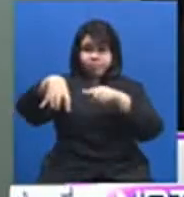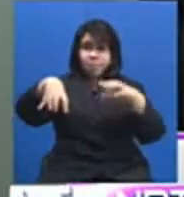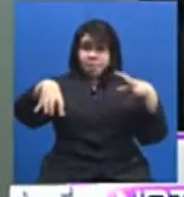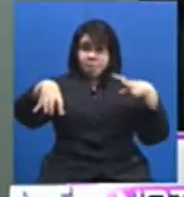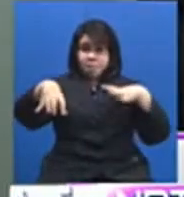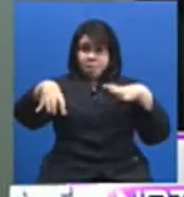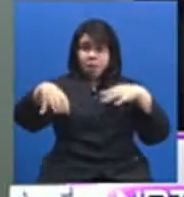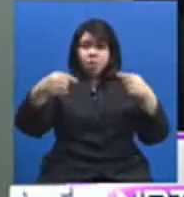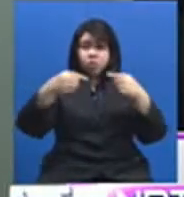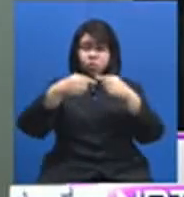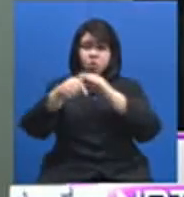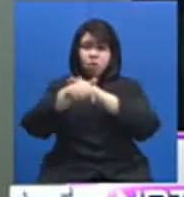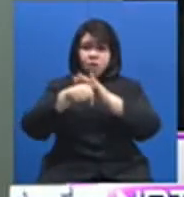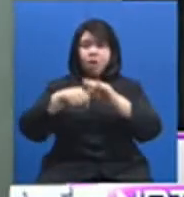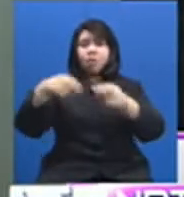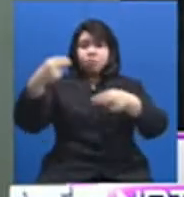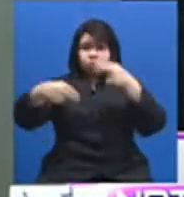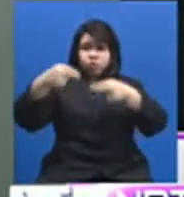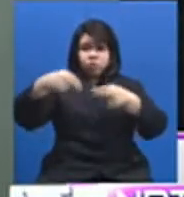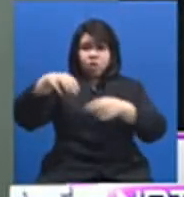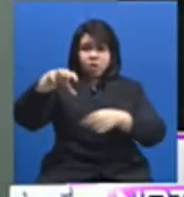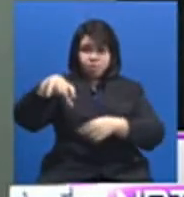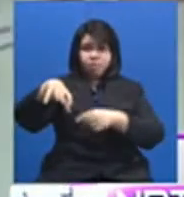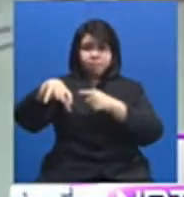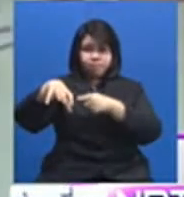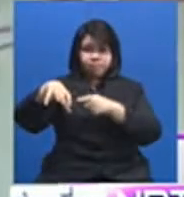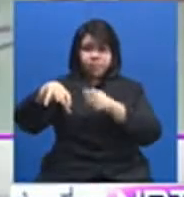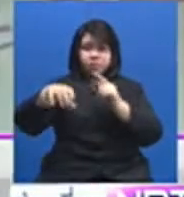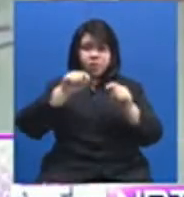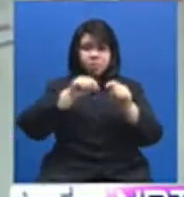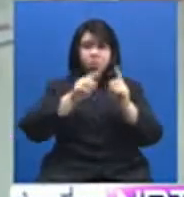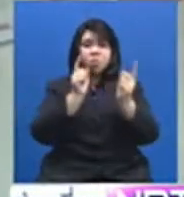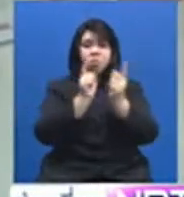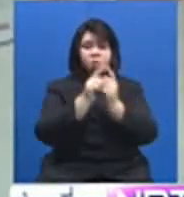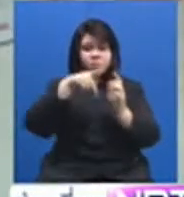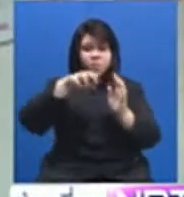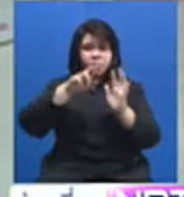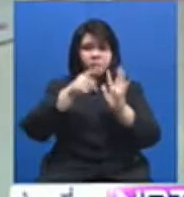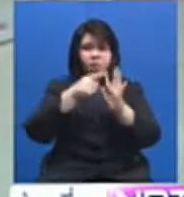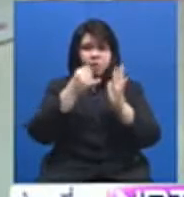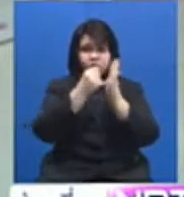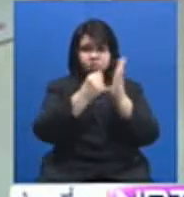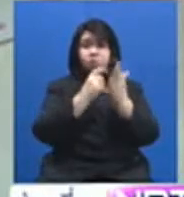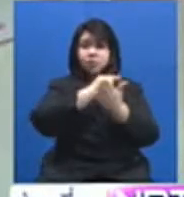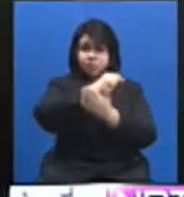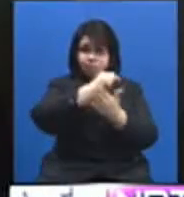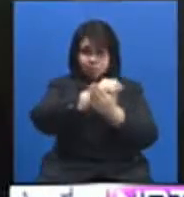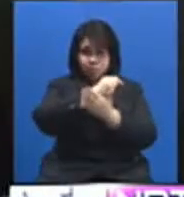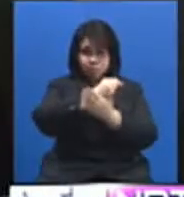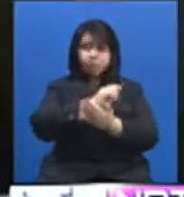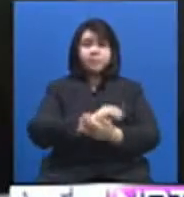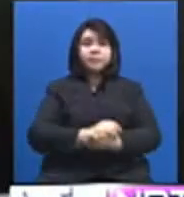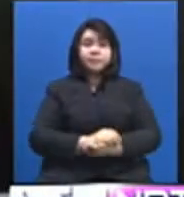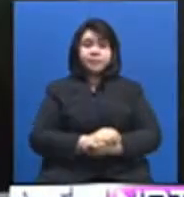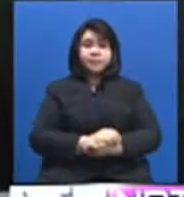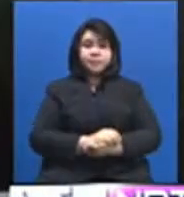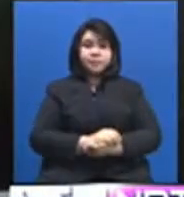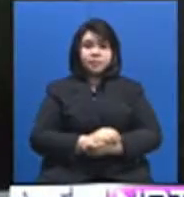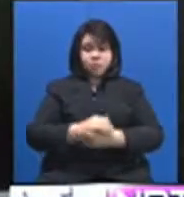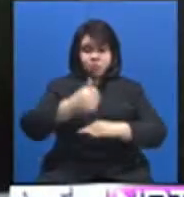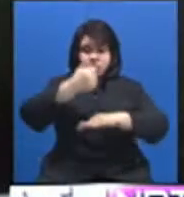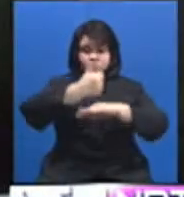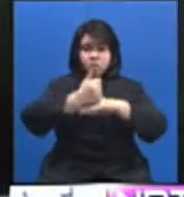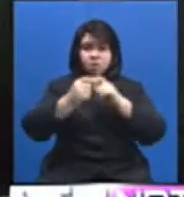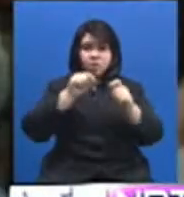สู้รบที่บ้านอุ้มเปื้อตำบลคีรีราชอำเภอพบพระจังหวัดตากโดยมีนายประสงค์ล่าอ่อนนายอำเภอ